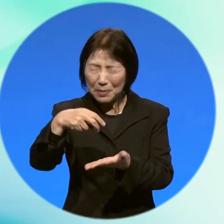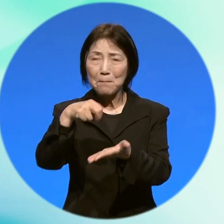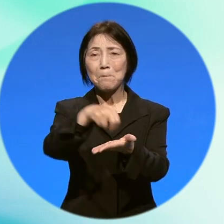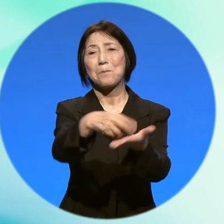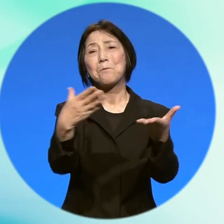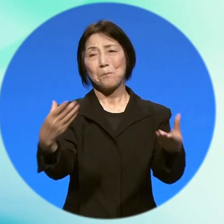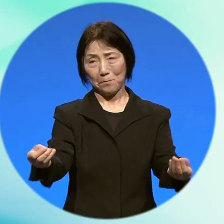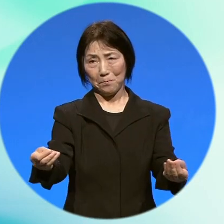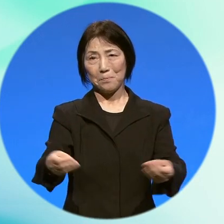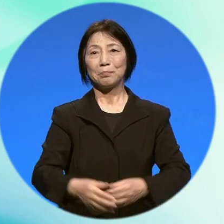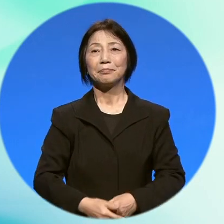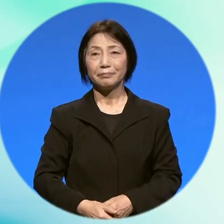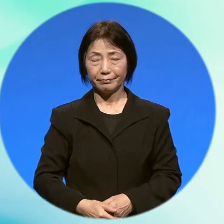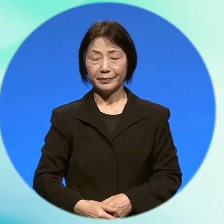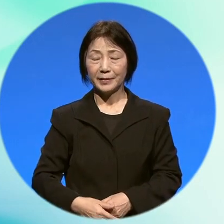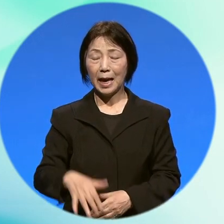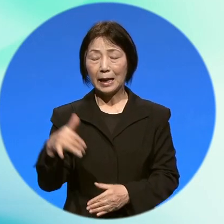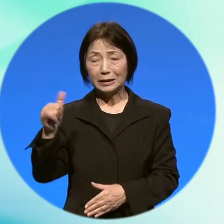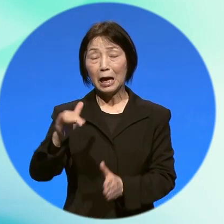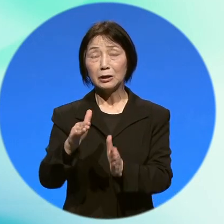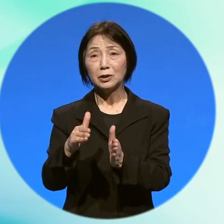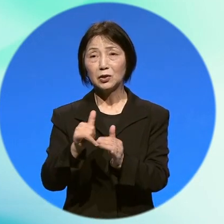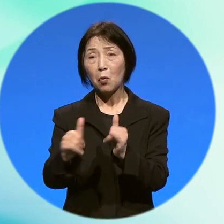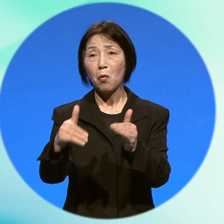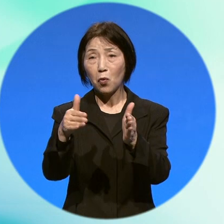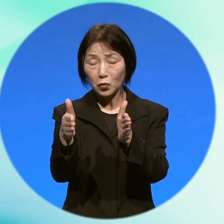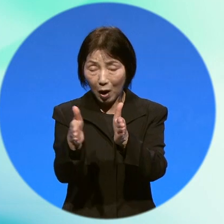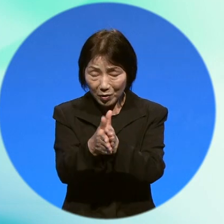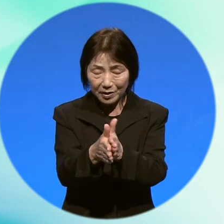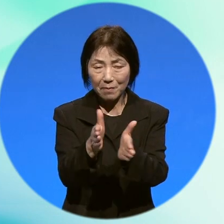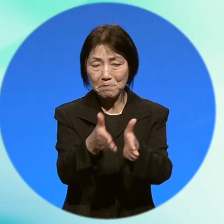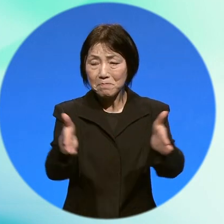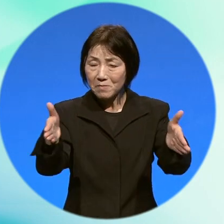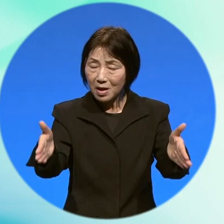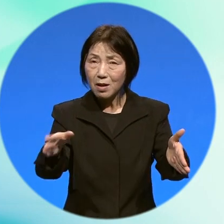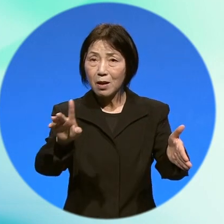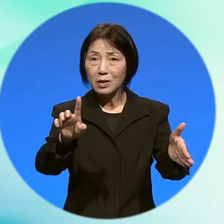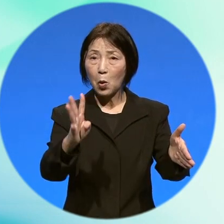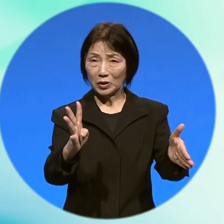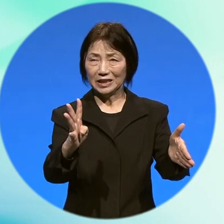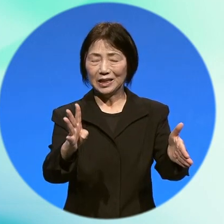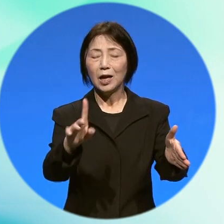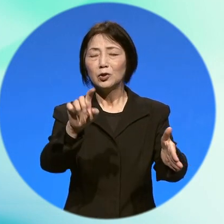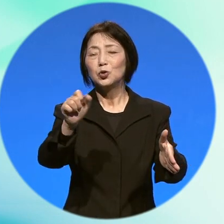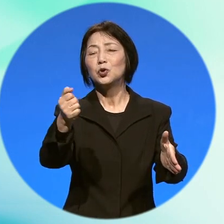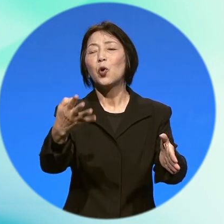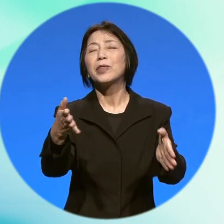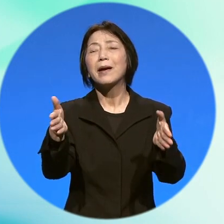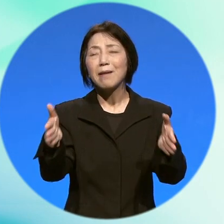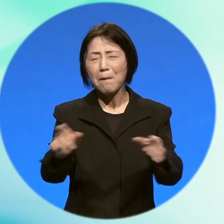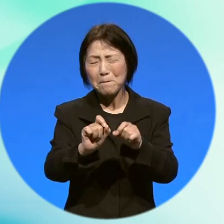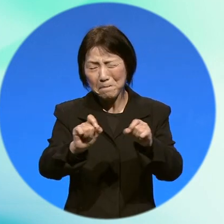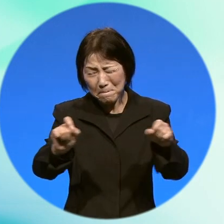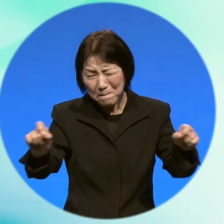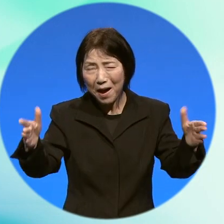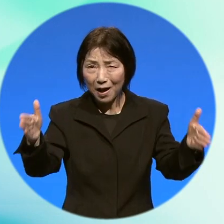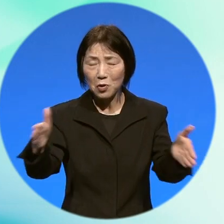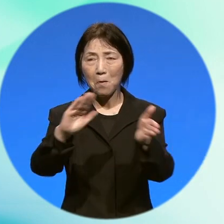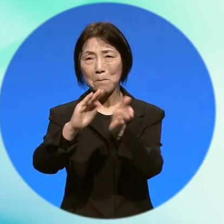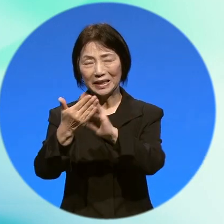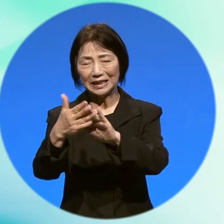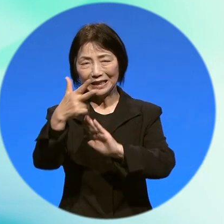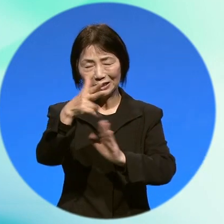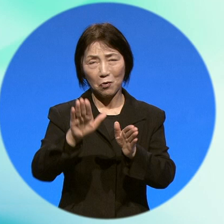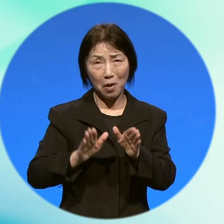任。知覧町長と合わせて通算4期14年の長きにわたり、町や市の